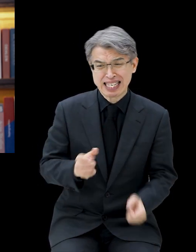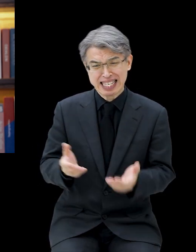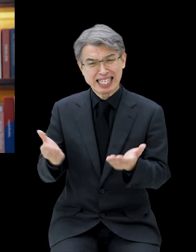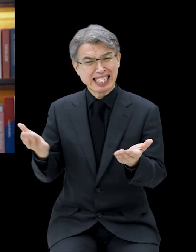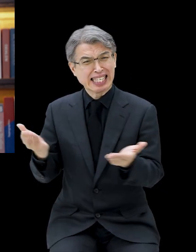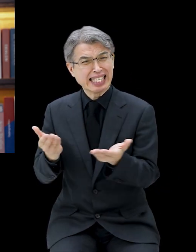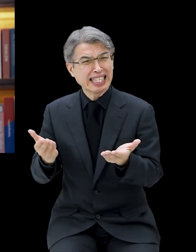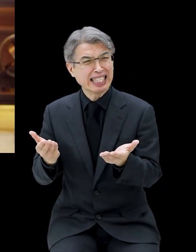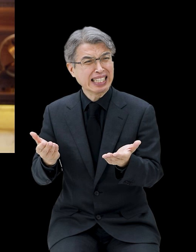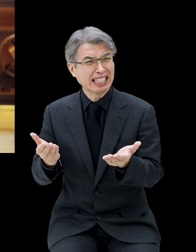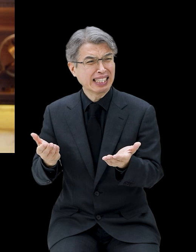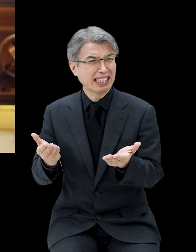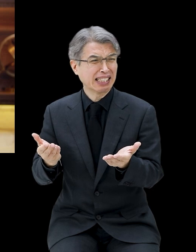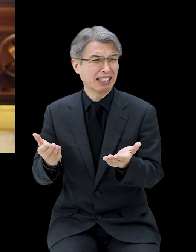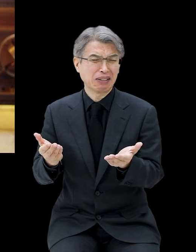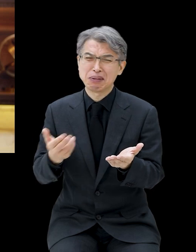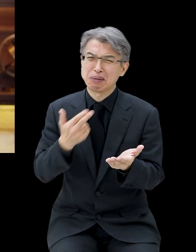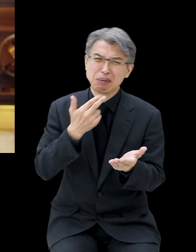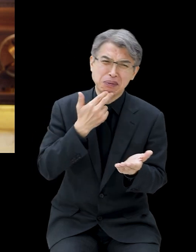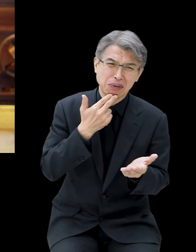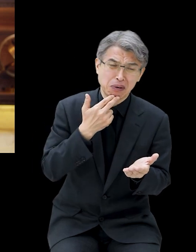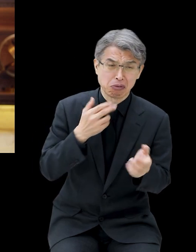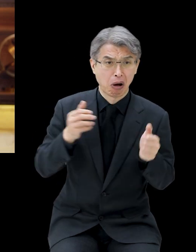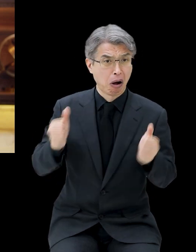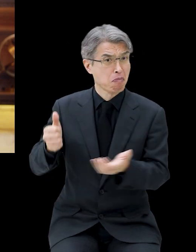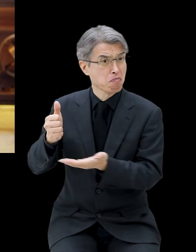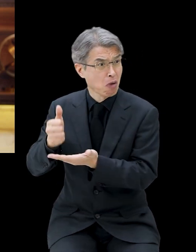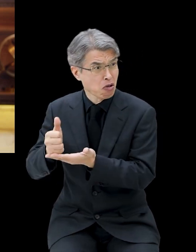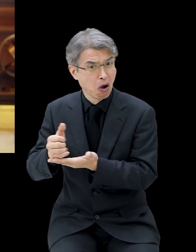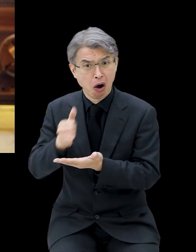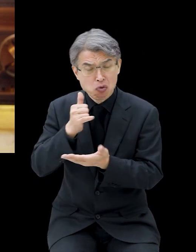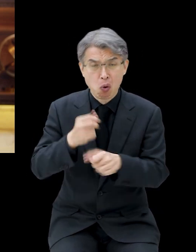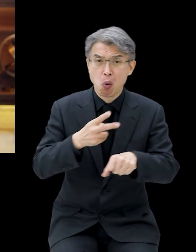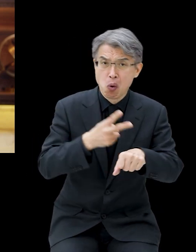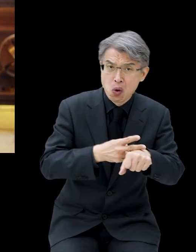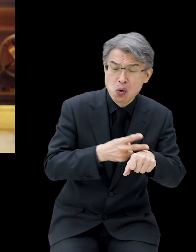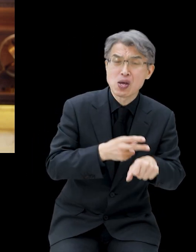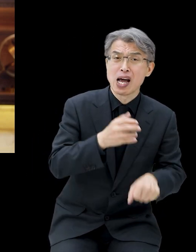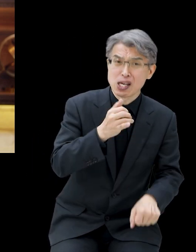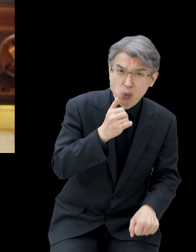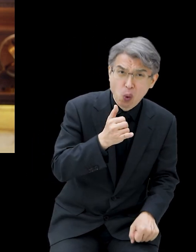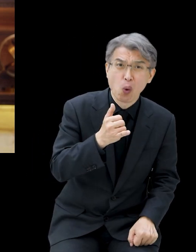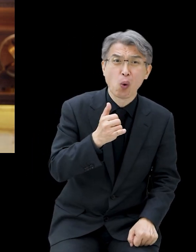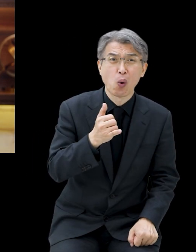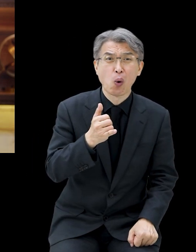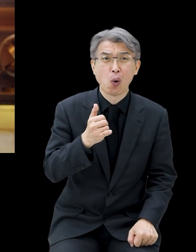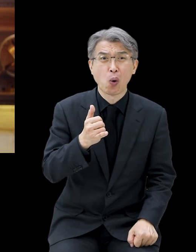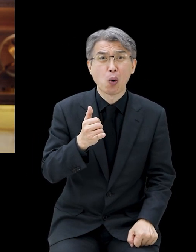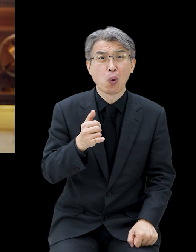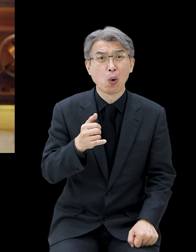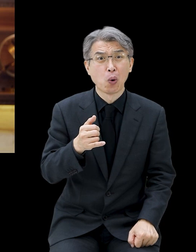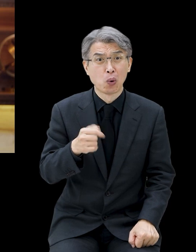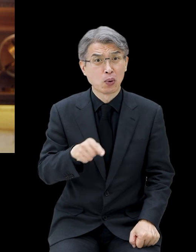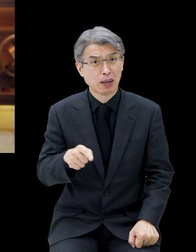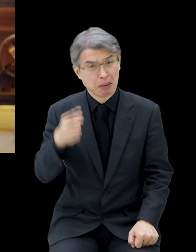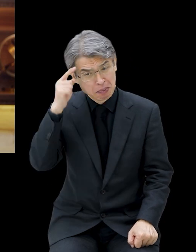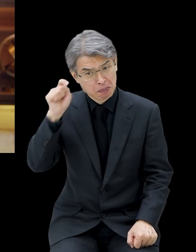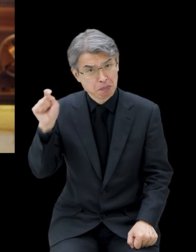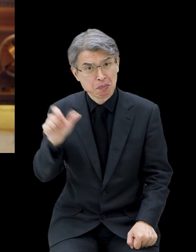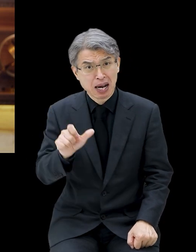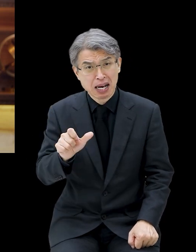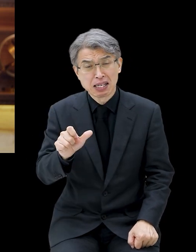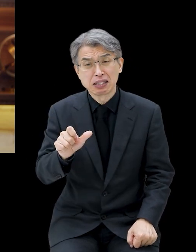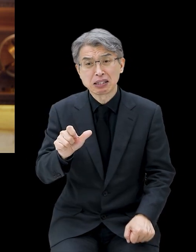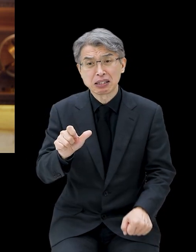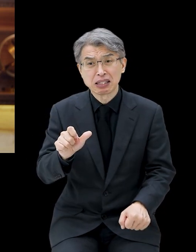직업이 많지 않은데 뭐 판사분들도 계시고 여러 교사분들도 여러 군데 우리 센스 리더를 통해서